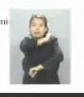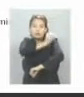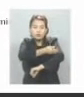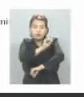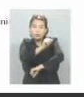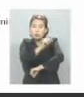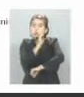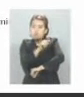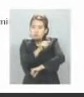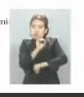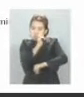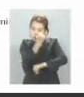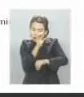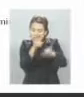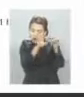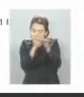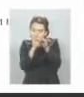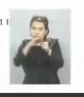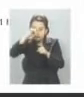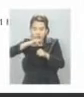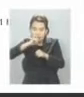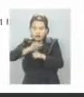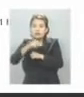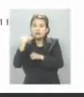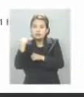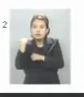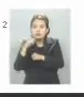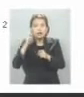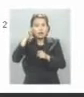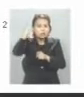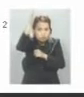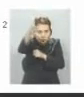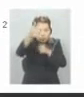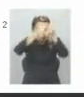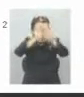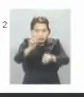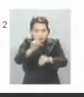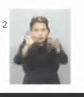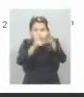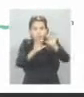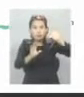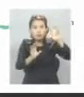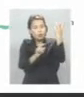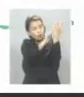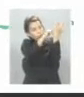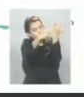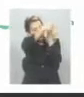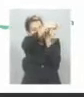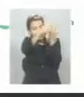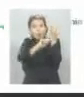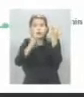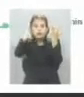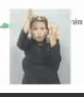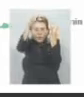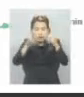ราได้เนี่ยแล้วต่อไปมันจะเกิดอะไรขึ้นคะอาจารย์มันจะมีการจัดเรียงตัวของแผ่นเปลือกโลกแล้วจะยิ่งทำให้มีแผ่นดินไหวหนักขึ้นไหมคะนับ